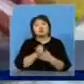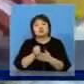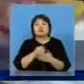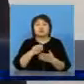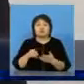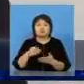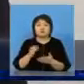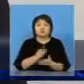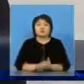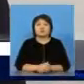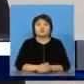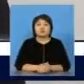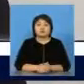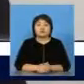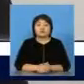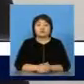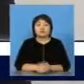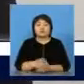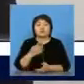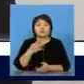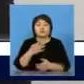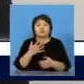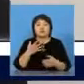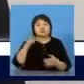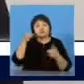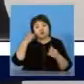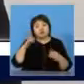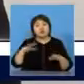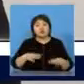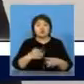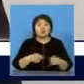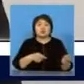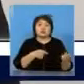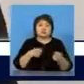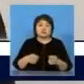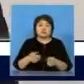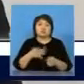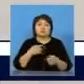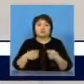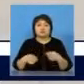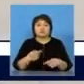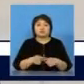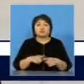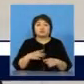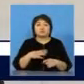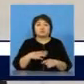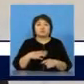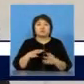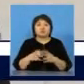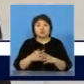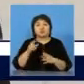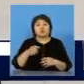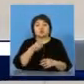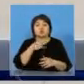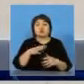сатып алды. Жәрменкеге 240 келі алып келді. Сиырдың еті. Оның 150 келісін саттық. Ауыл тұрғындары жақсы алып жатыр ма? Жақсы алып